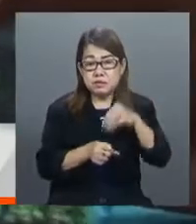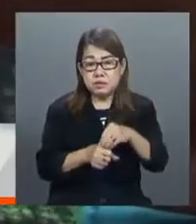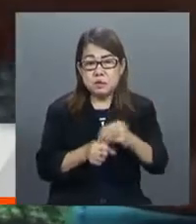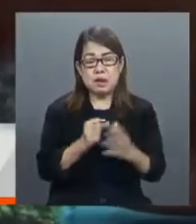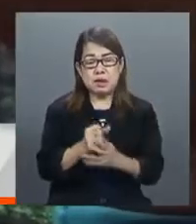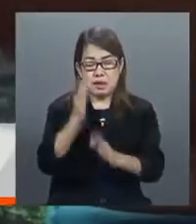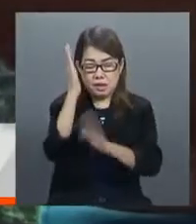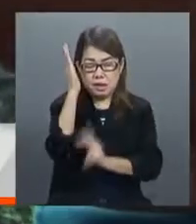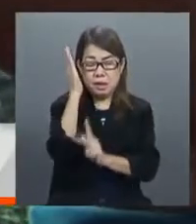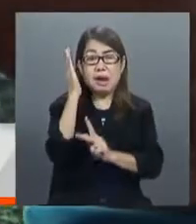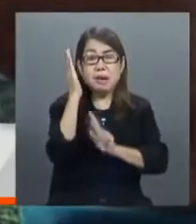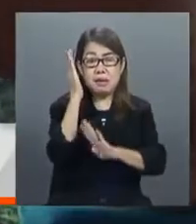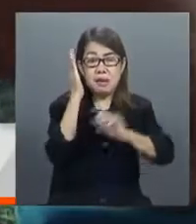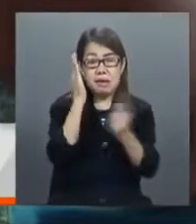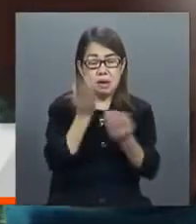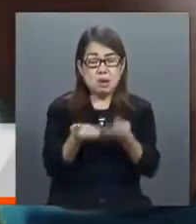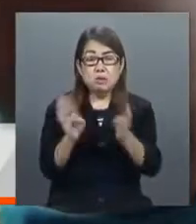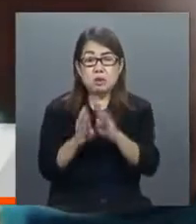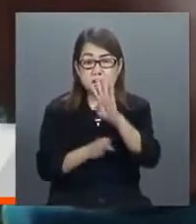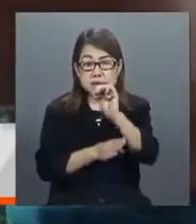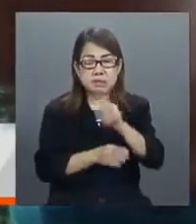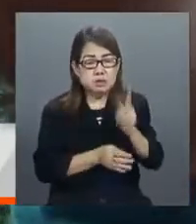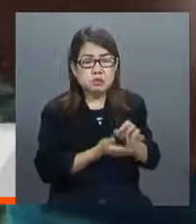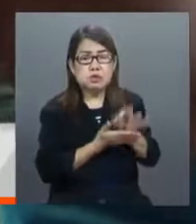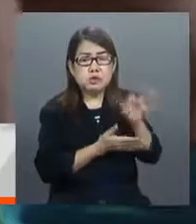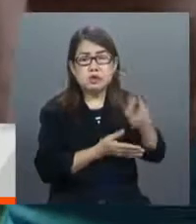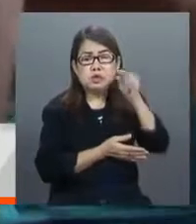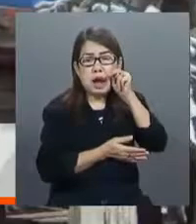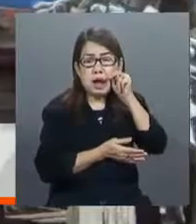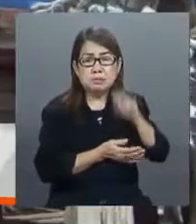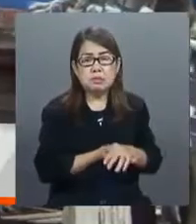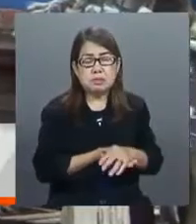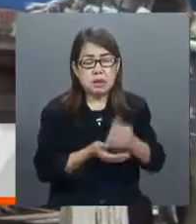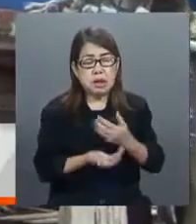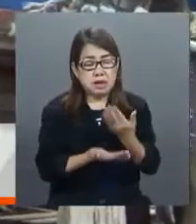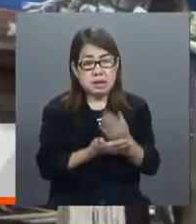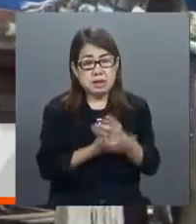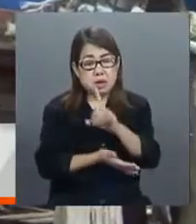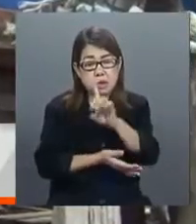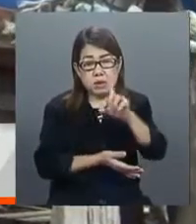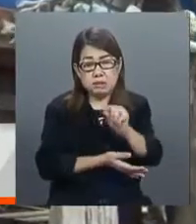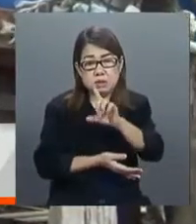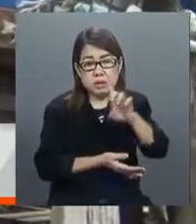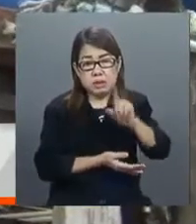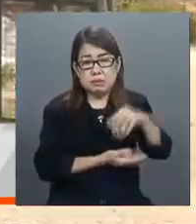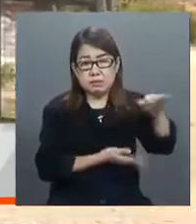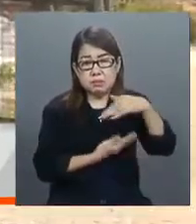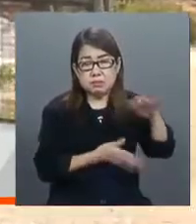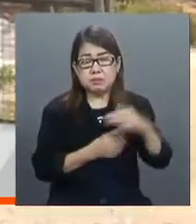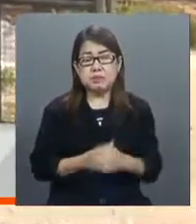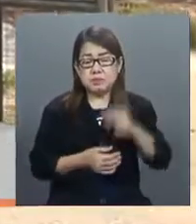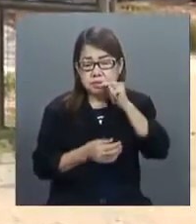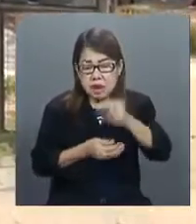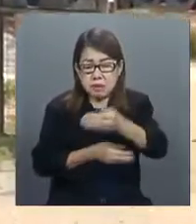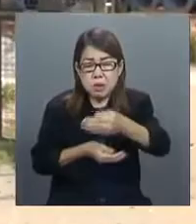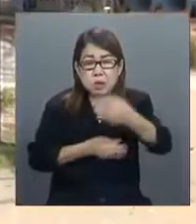จังหวัดกระบี่กว่า 40ครอบครัวต้องซื้อน้ำจากเอกชนครั้งละ 120บาทหลังจากบ่อน้ำตื้นในชุมชนแห้ง